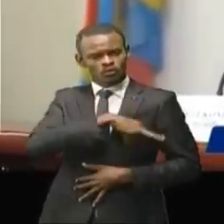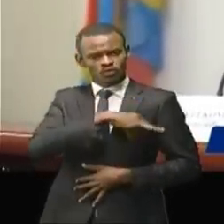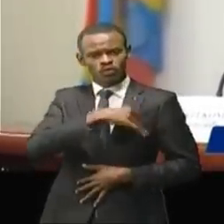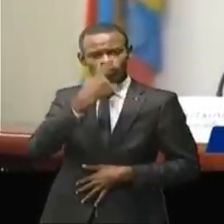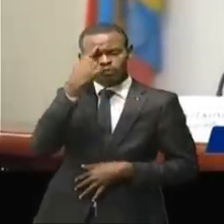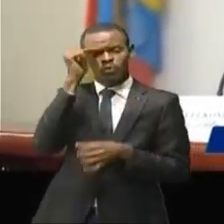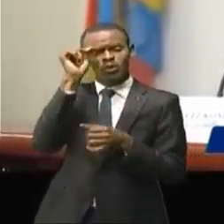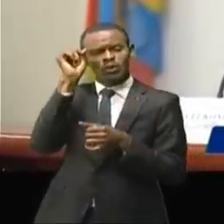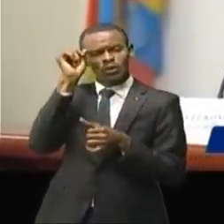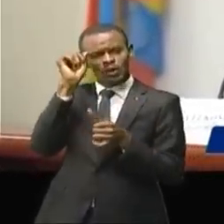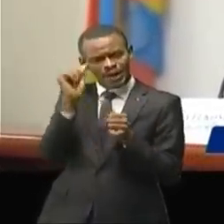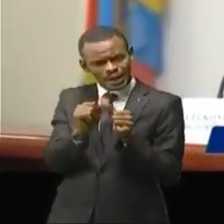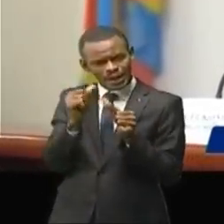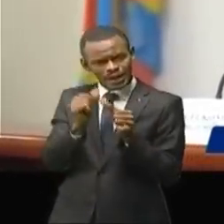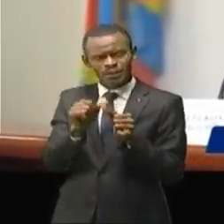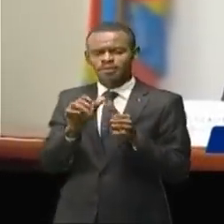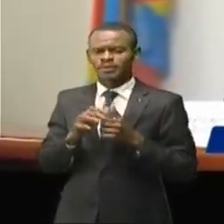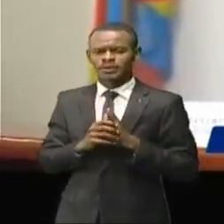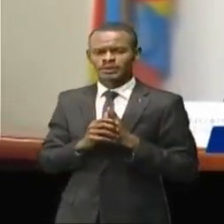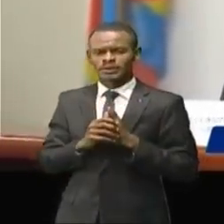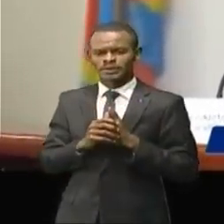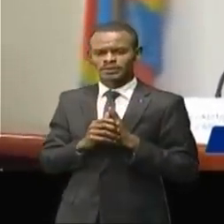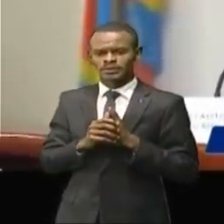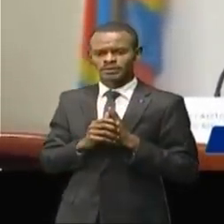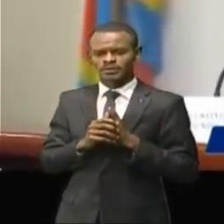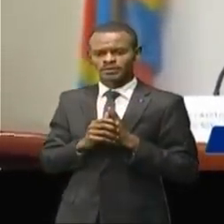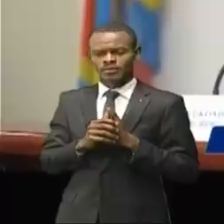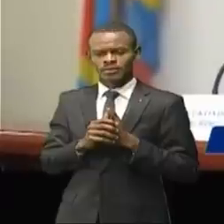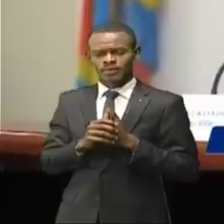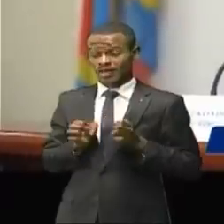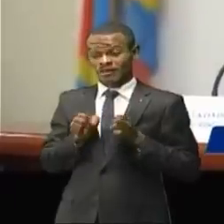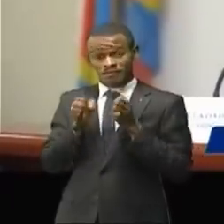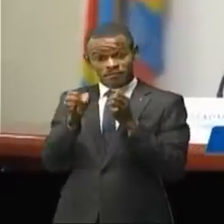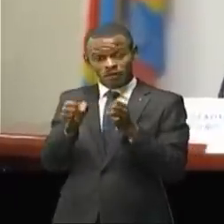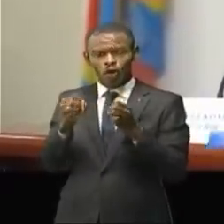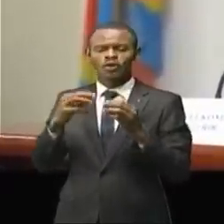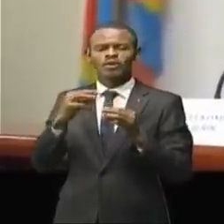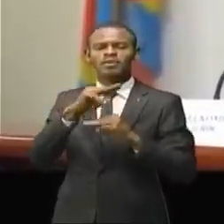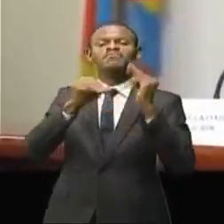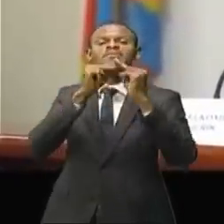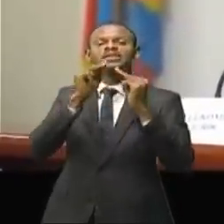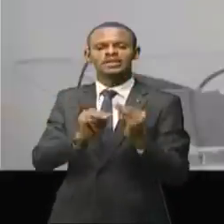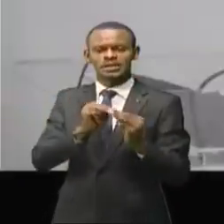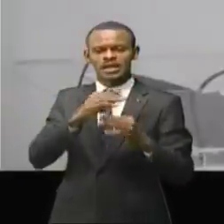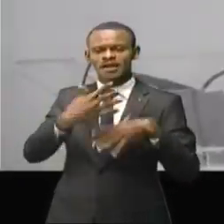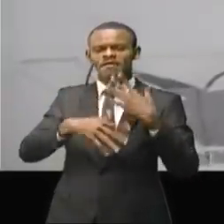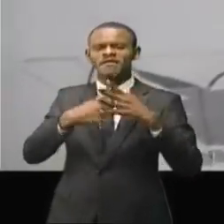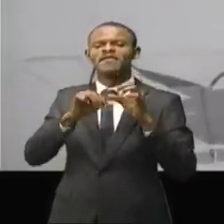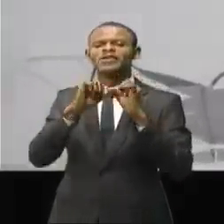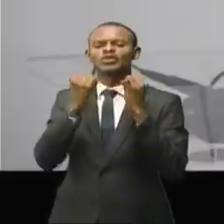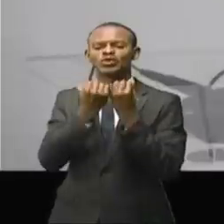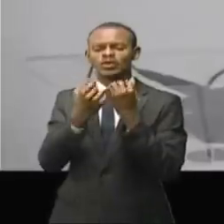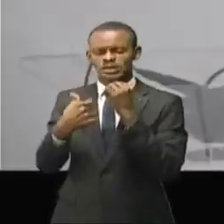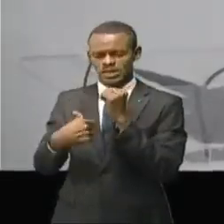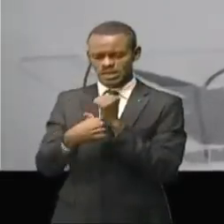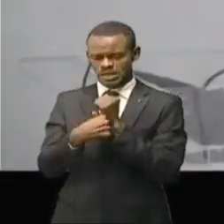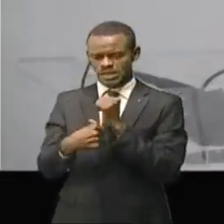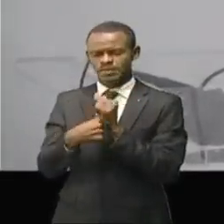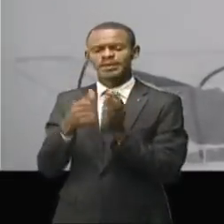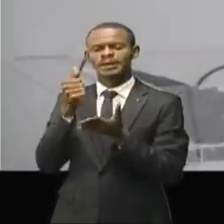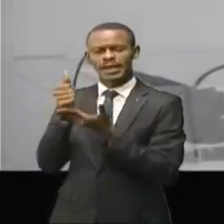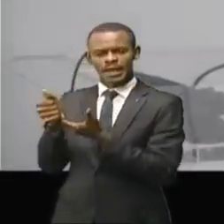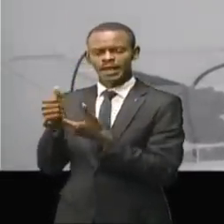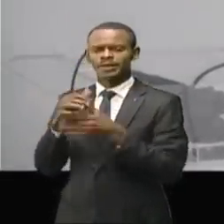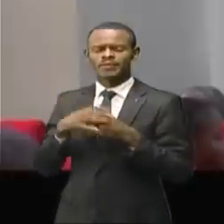toutes les applications du ministère des affaires sociales et militaires cette rencontre avec différents